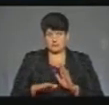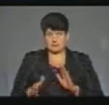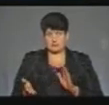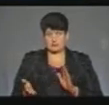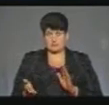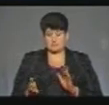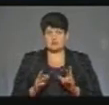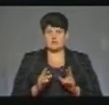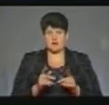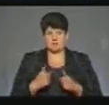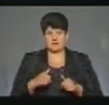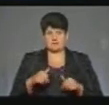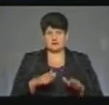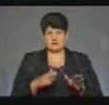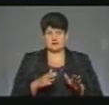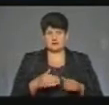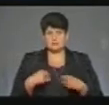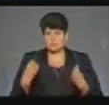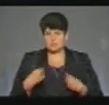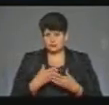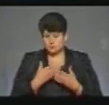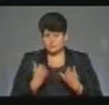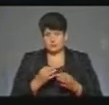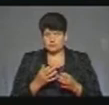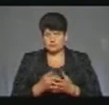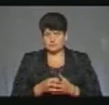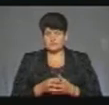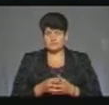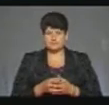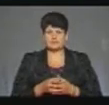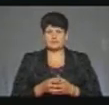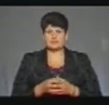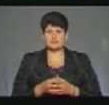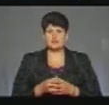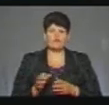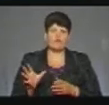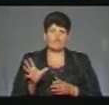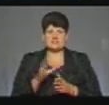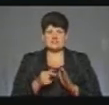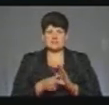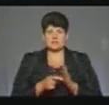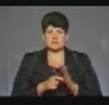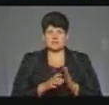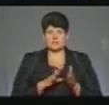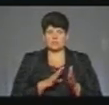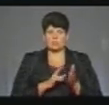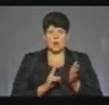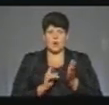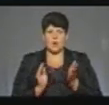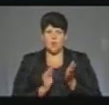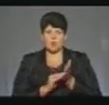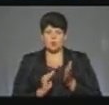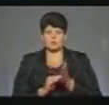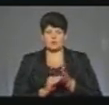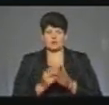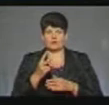Як ми вийдемо, у нас треба ні одежі, нема ні нічого. Ну, всі кімнати були пломбірувані, двоповерхова